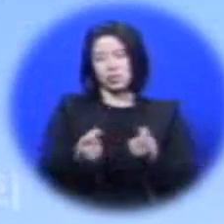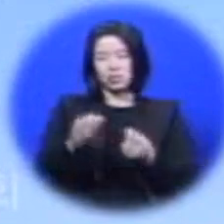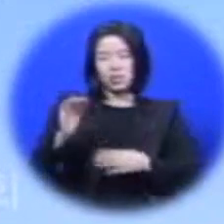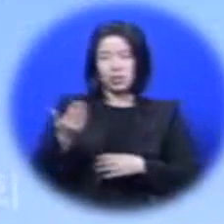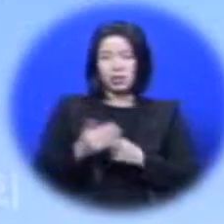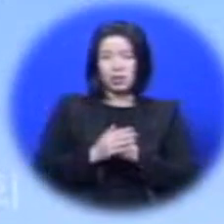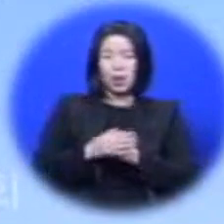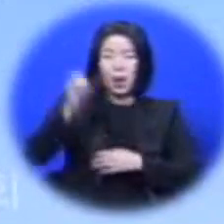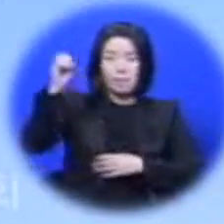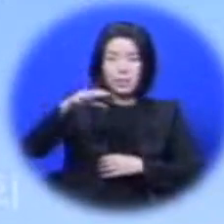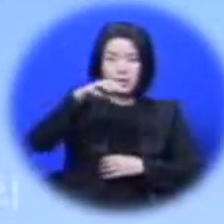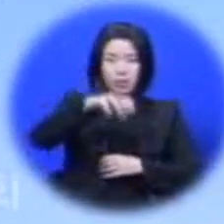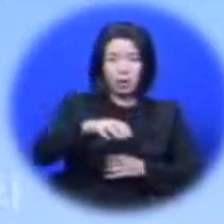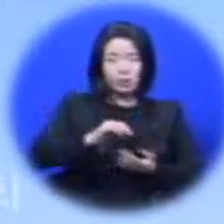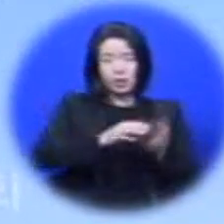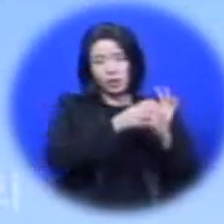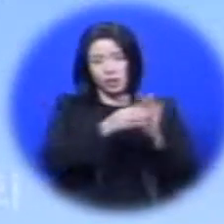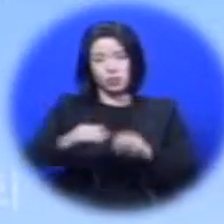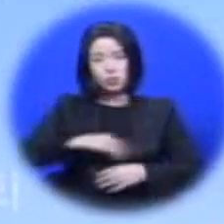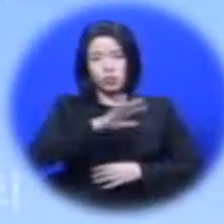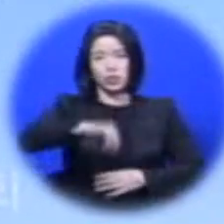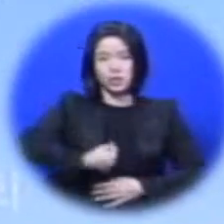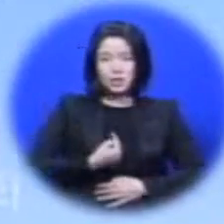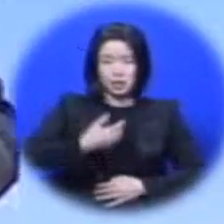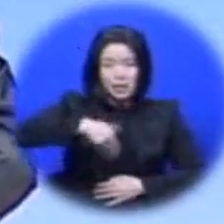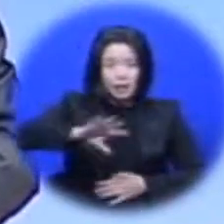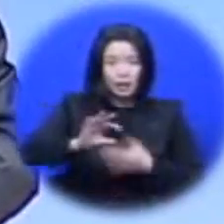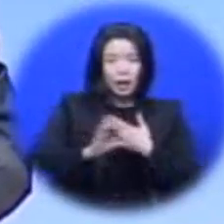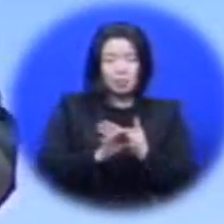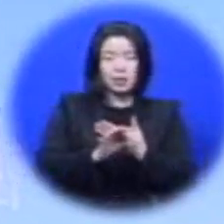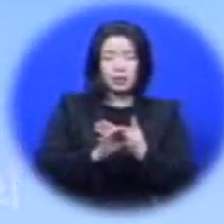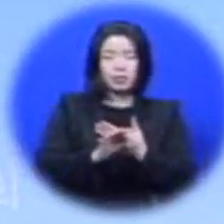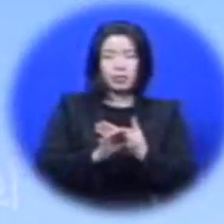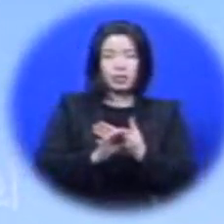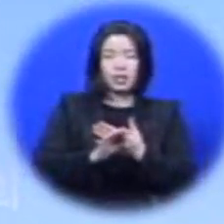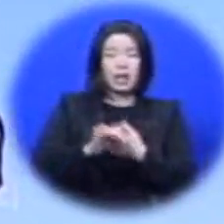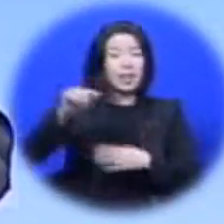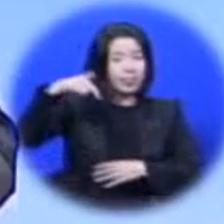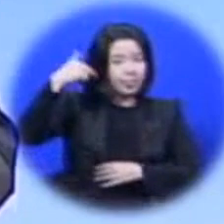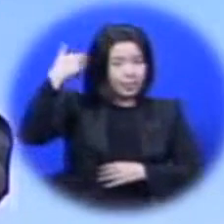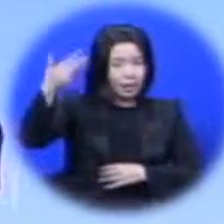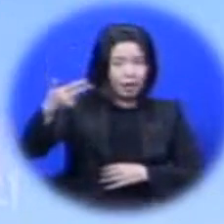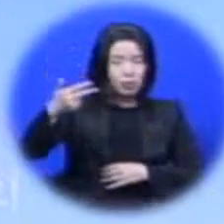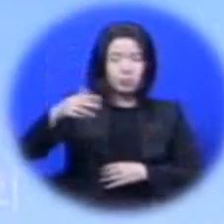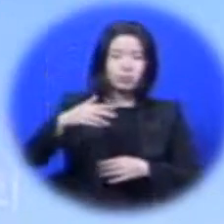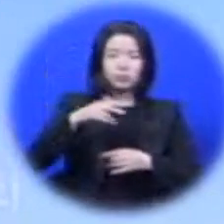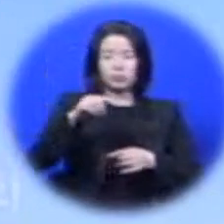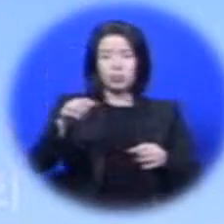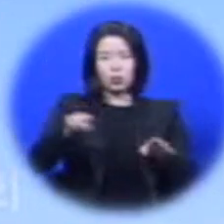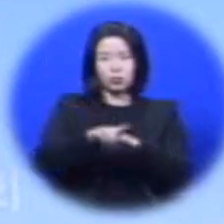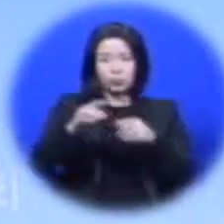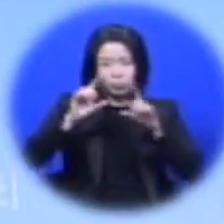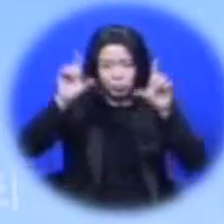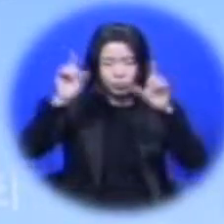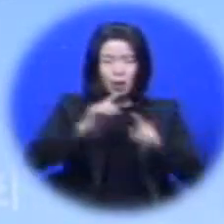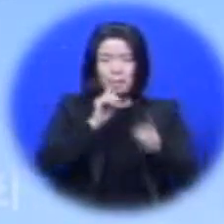빛 가운데 계속 우리 자신을 나가려고 하면 그러면 이제 다음 주일에 이 말씀이